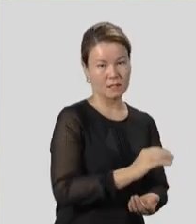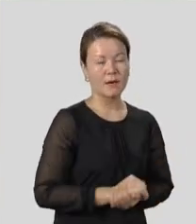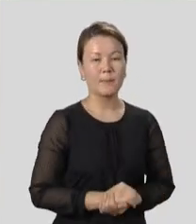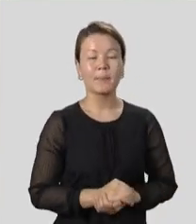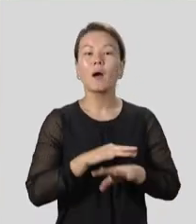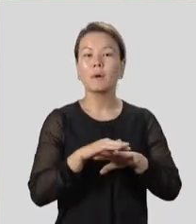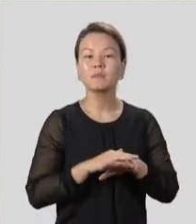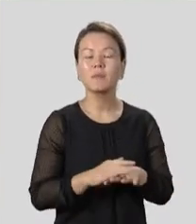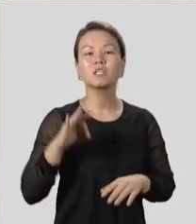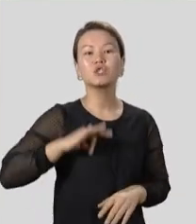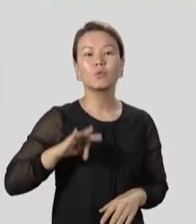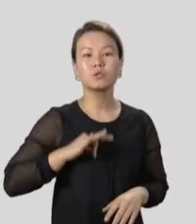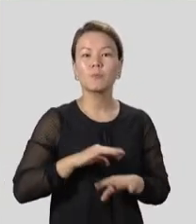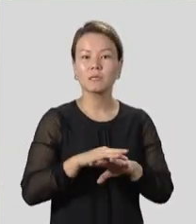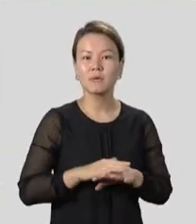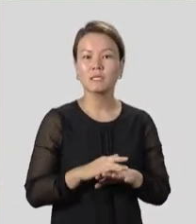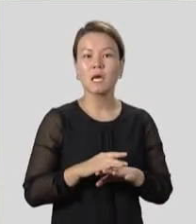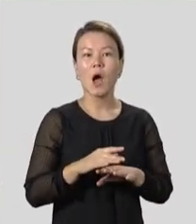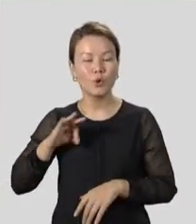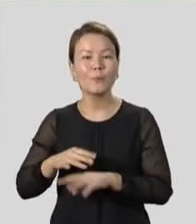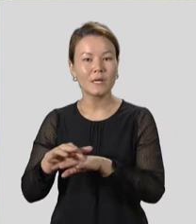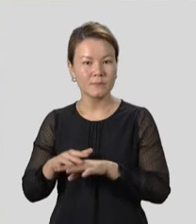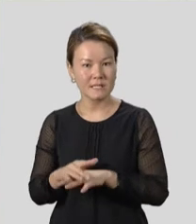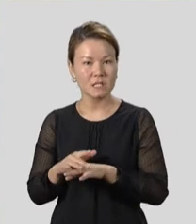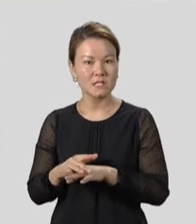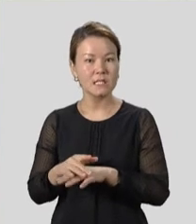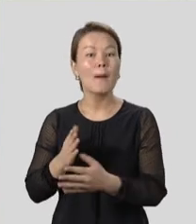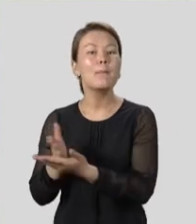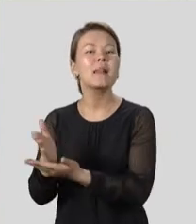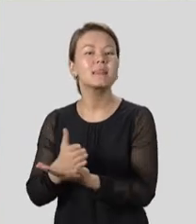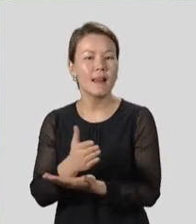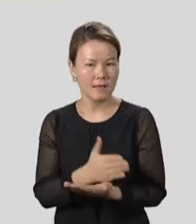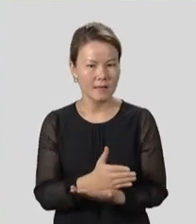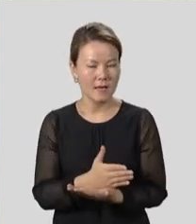В математике, как вы знаете, используются математические модели.